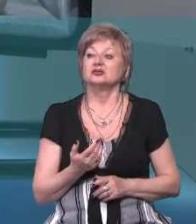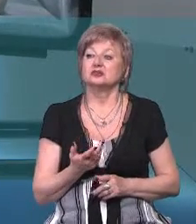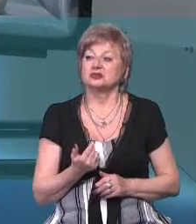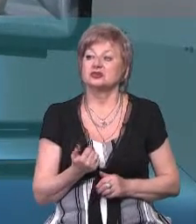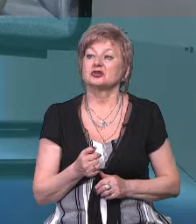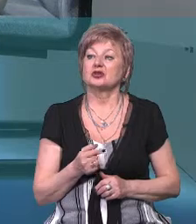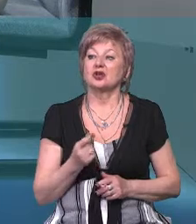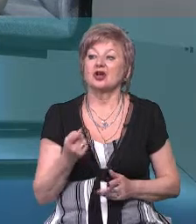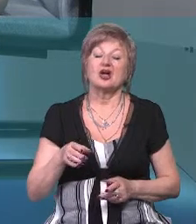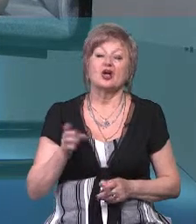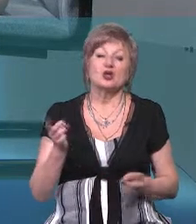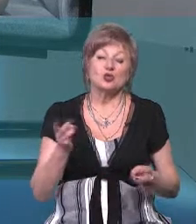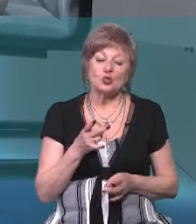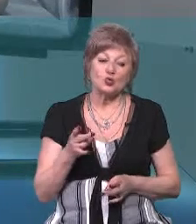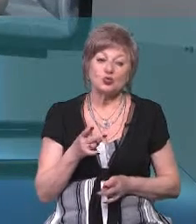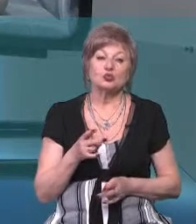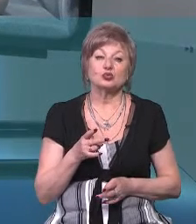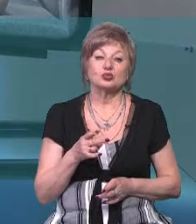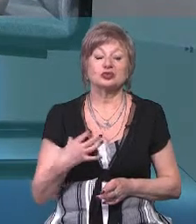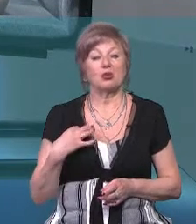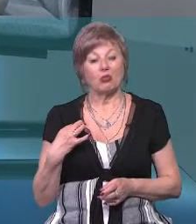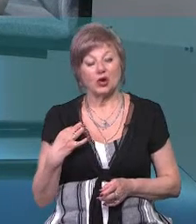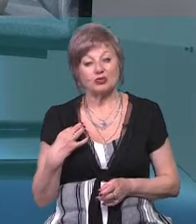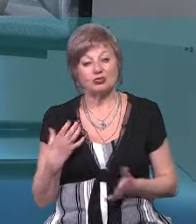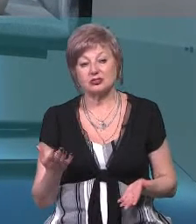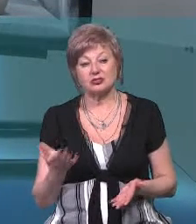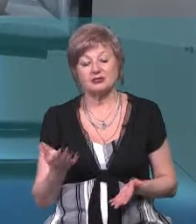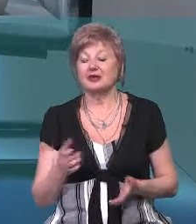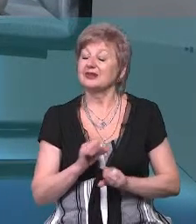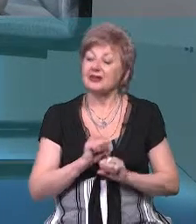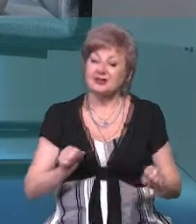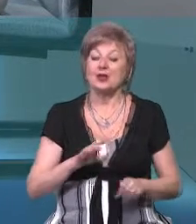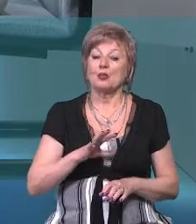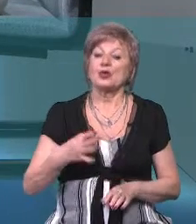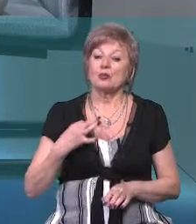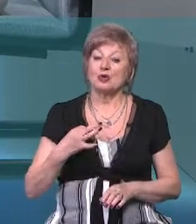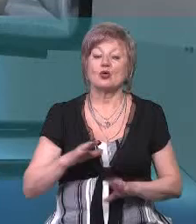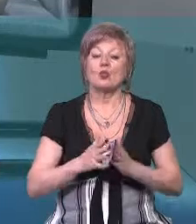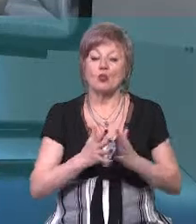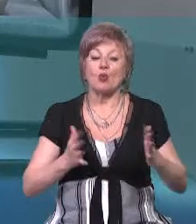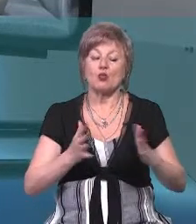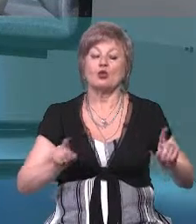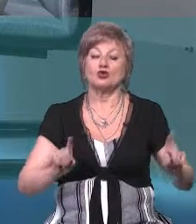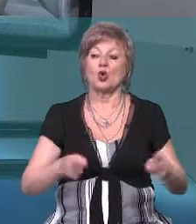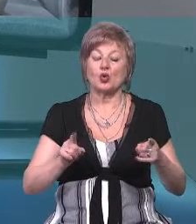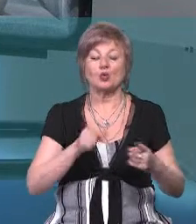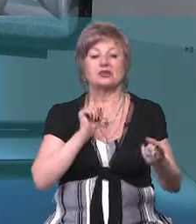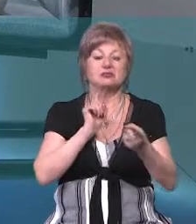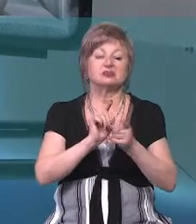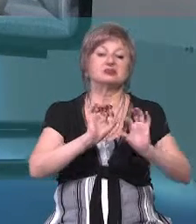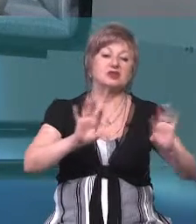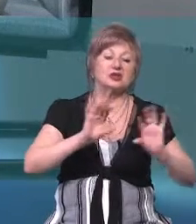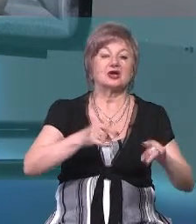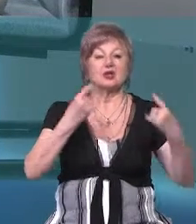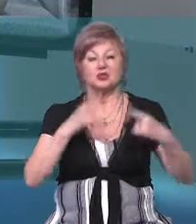маємо завершувати. Маємо бути байдужими і побільше організовувати таких ось зустрічей, обговорювати,